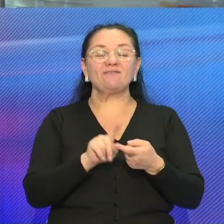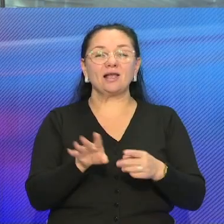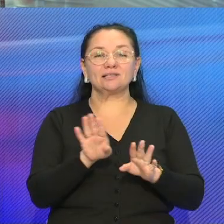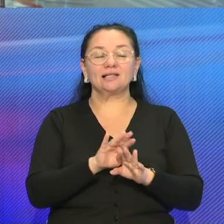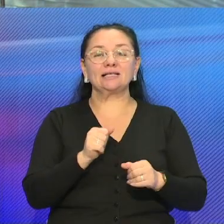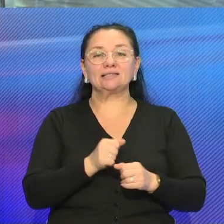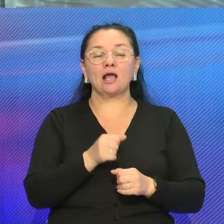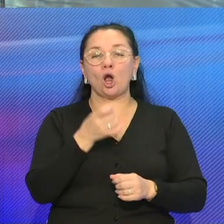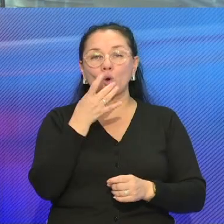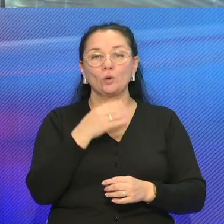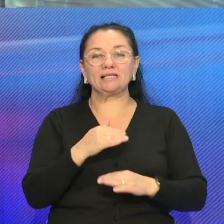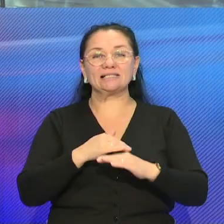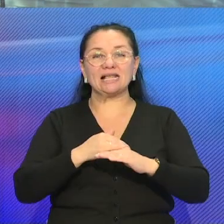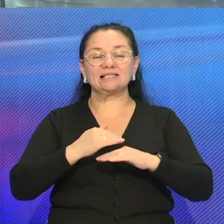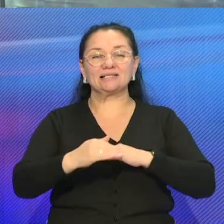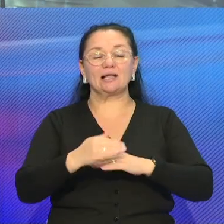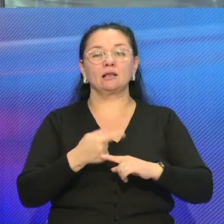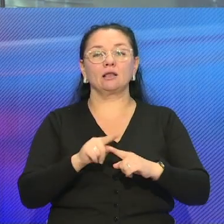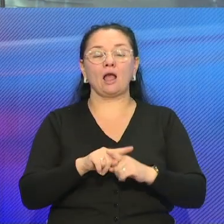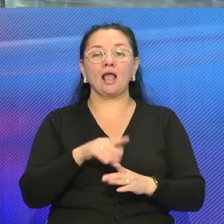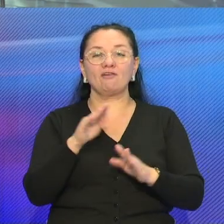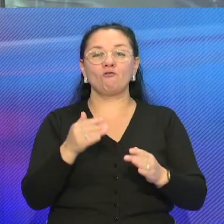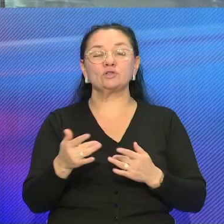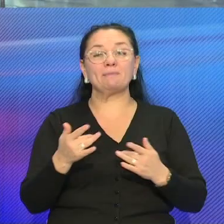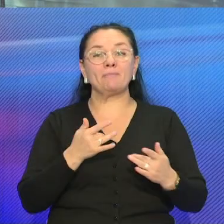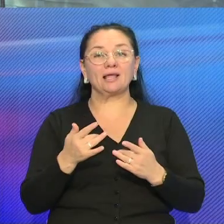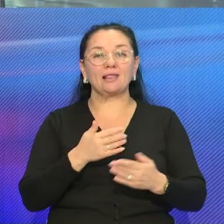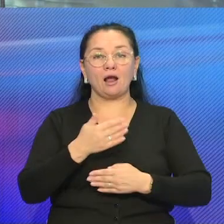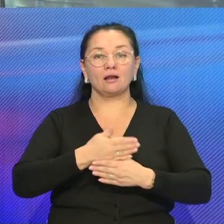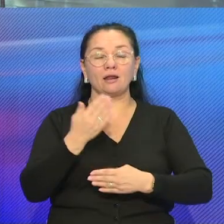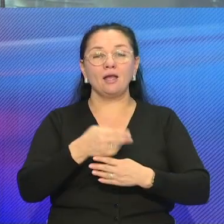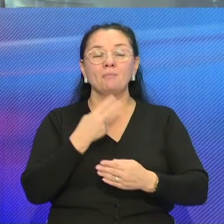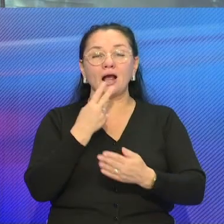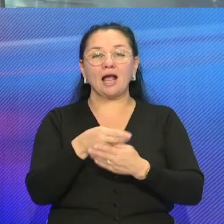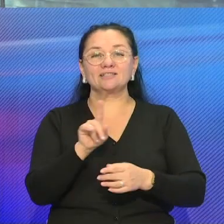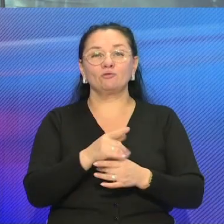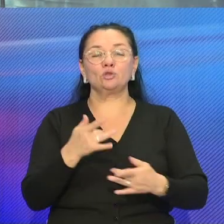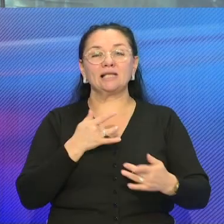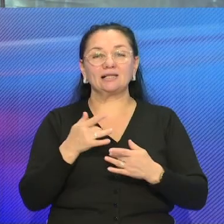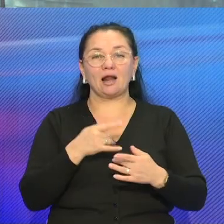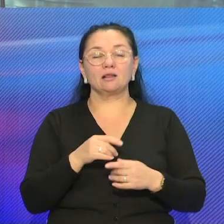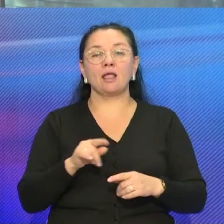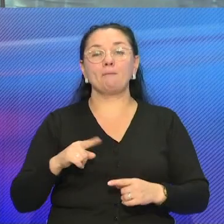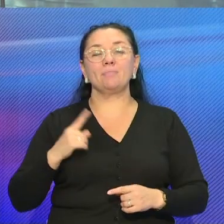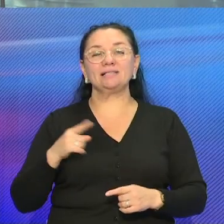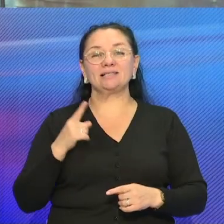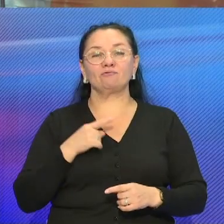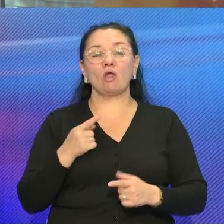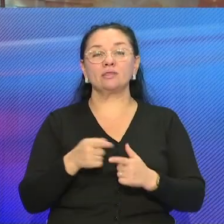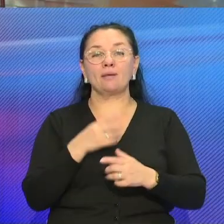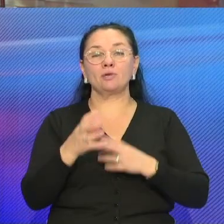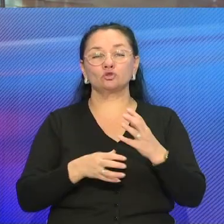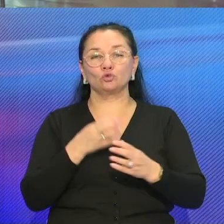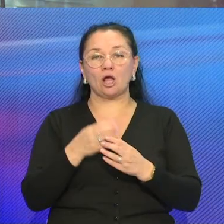гродзенскай сцэнай, а яго спектаклі для дарослых і дзяцей прадстаўляюць беларускае тэатральнае мастацтва на міжнародных фестывалях,